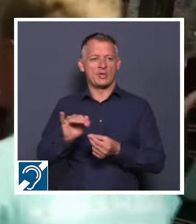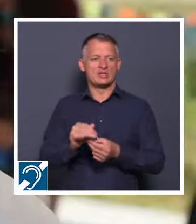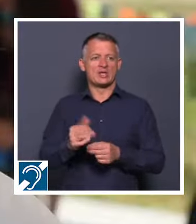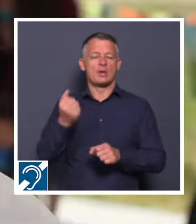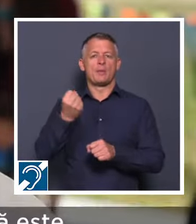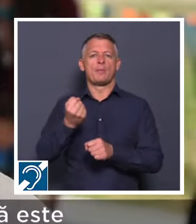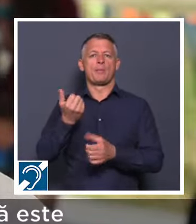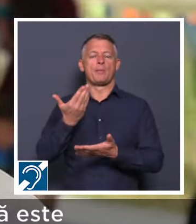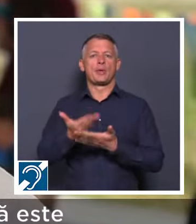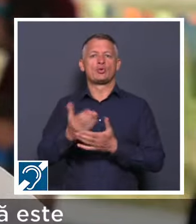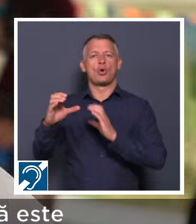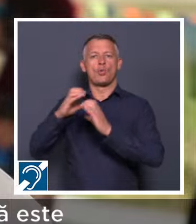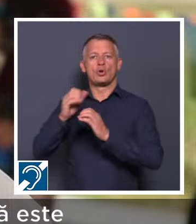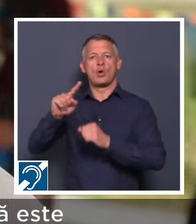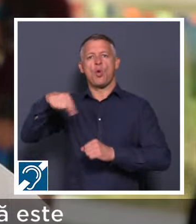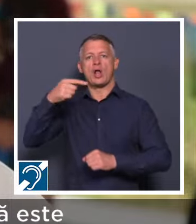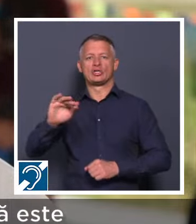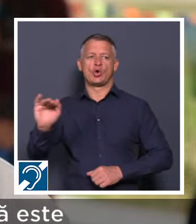alți copii. А якщо